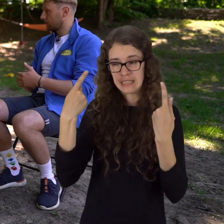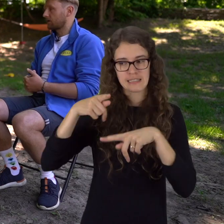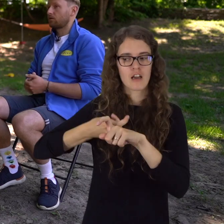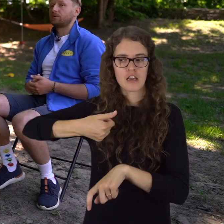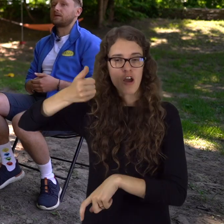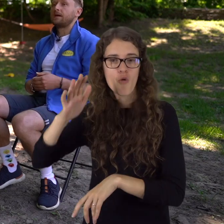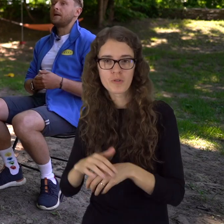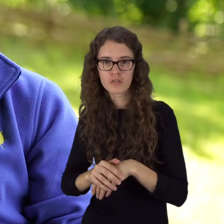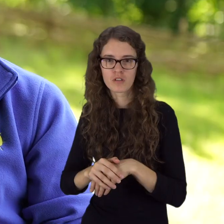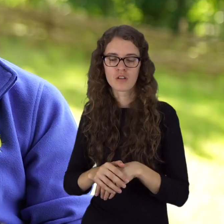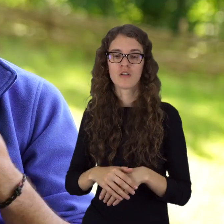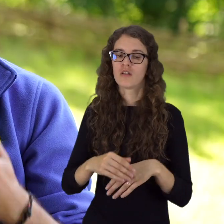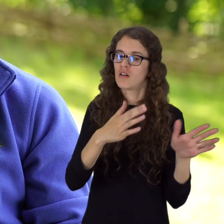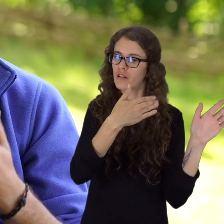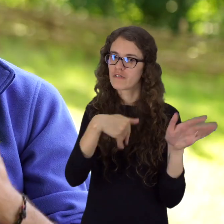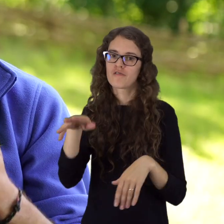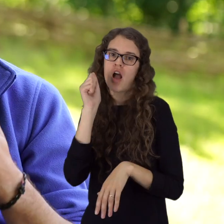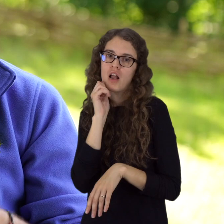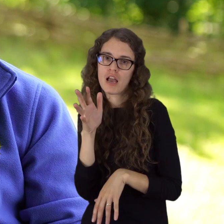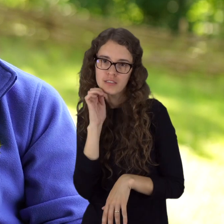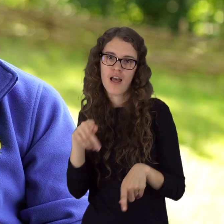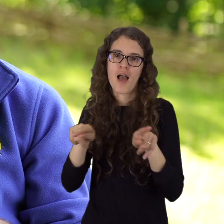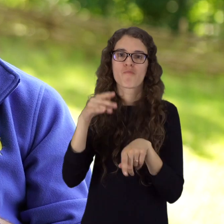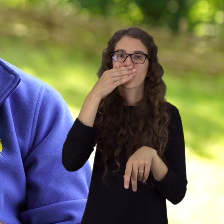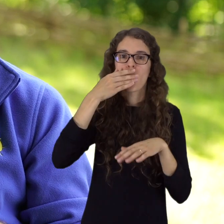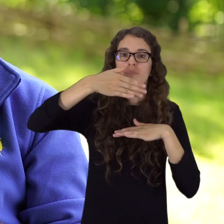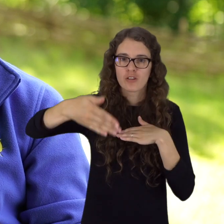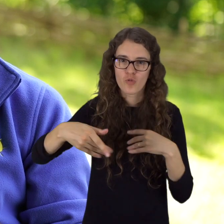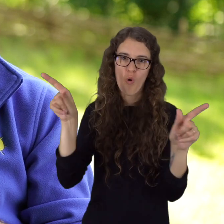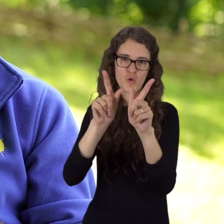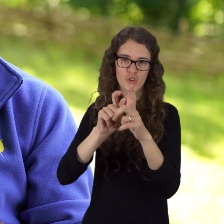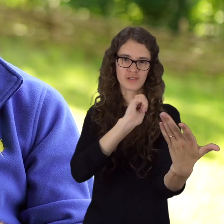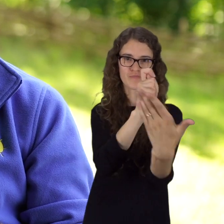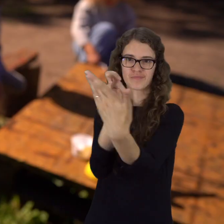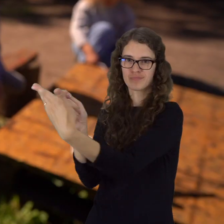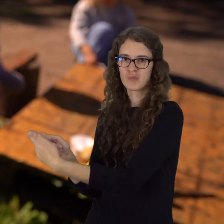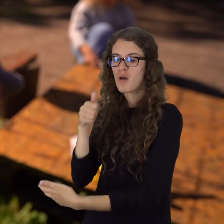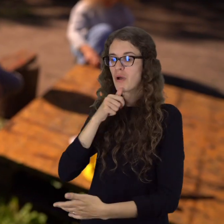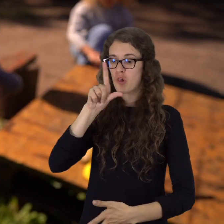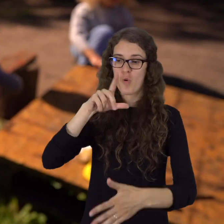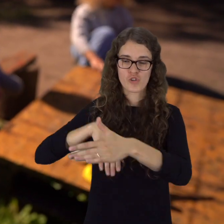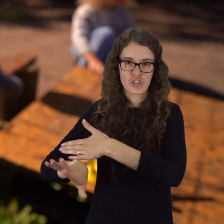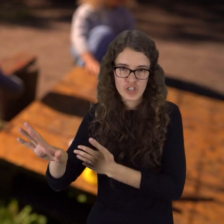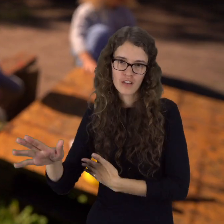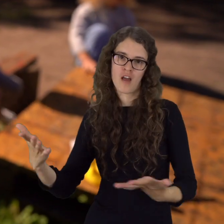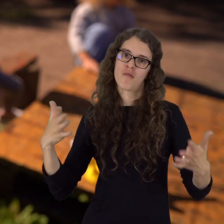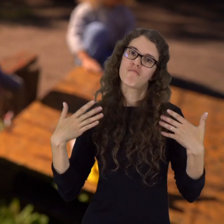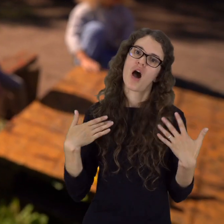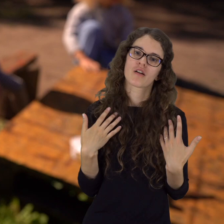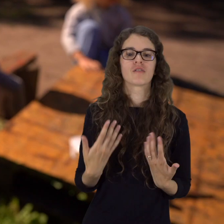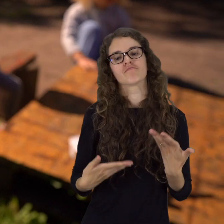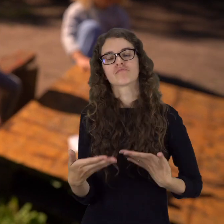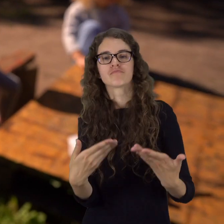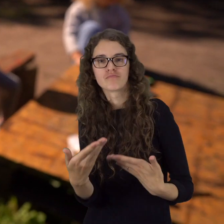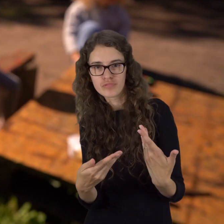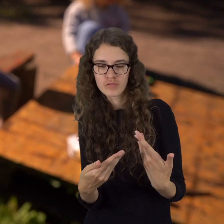galėtumėm kitą kartą geriau padaryti, bet kiekvieną mielą dieną būdavo skiriama kažkokia popietinė užduotis, tai yra išeik į lauką, išeik į parką, na,